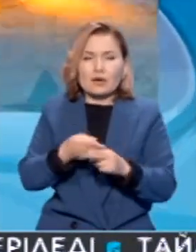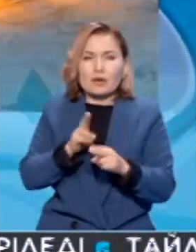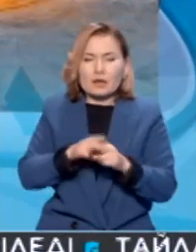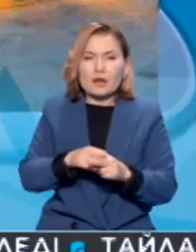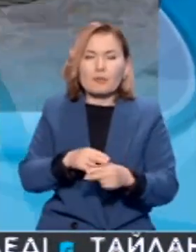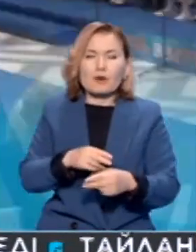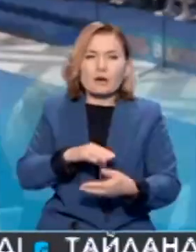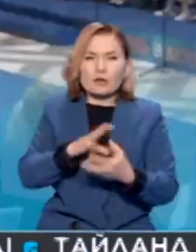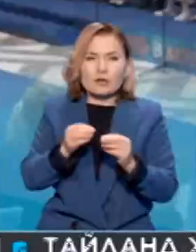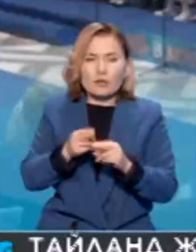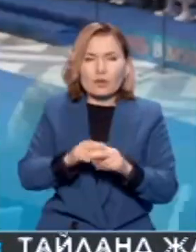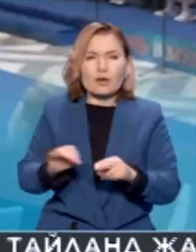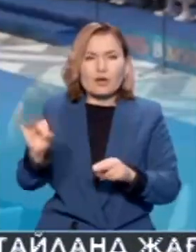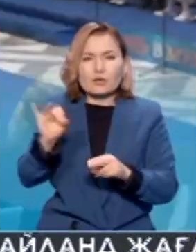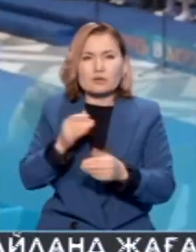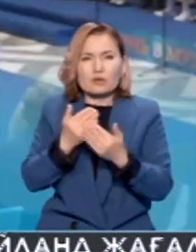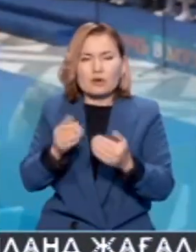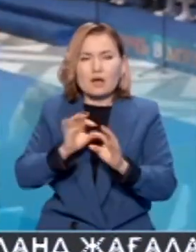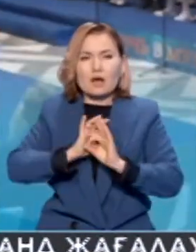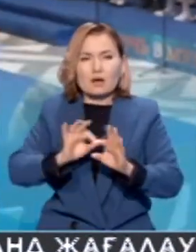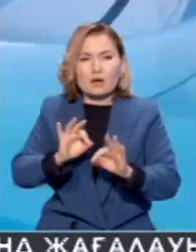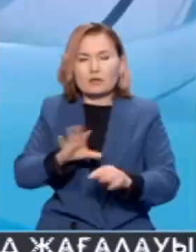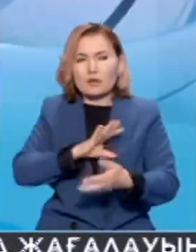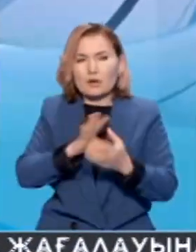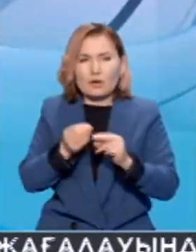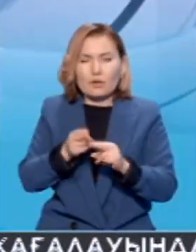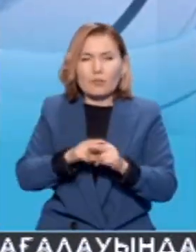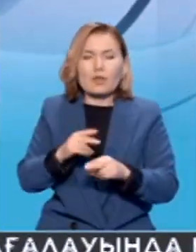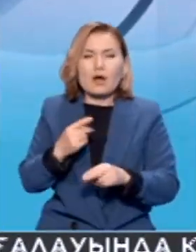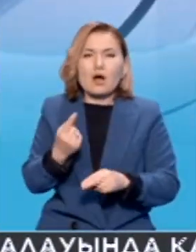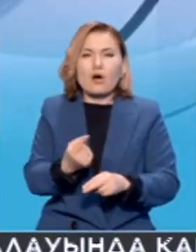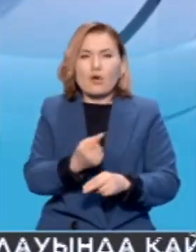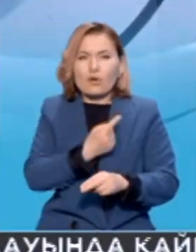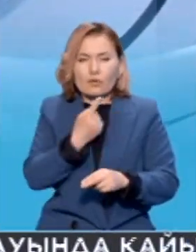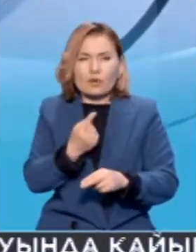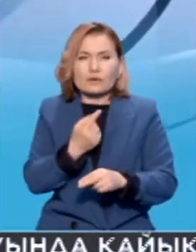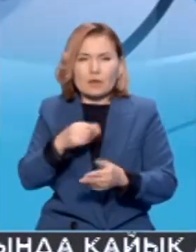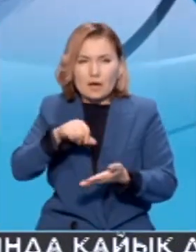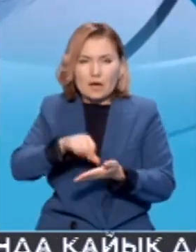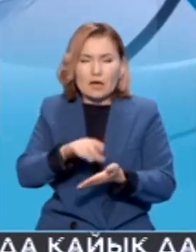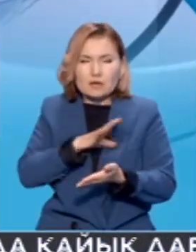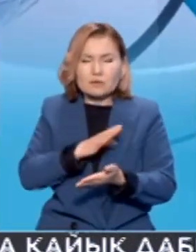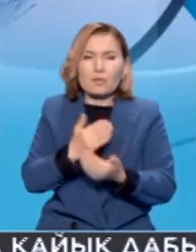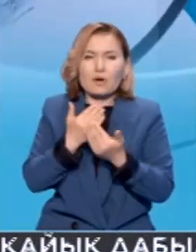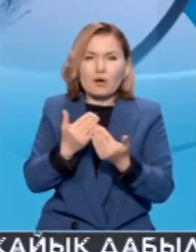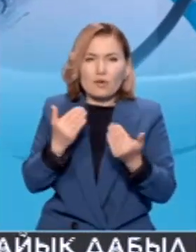саятшылық кәсіп көпшілікке таныстырылды. Айта кетейін, музей есігі түнгі 12-ге дейін ашық болады.